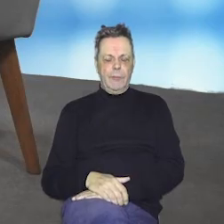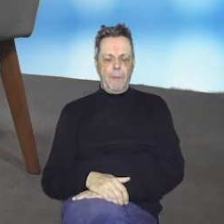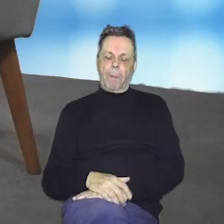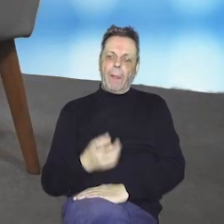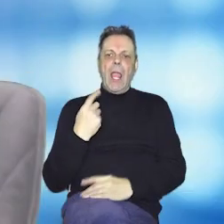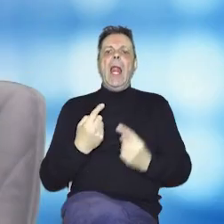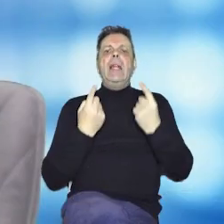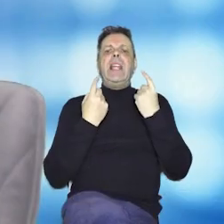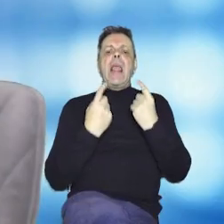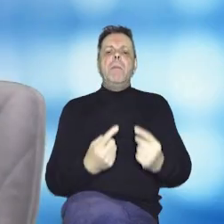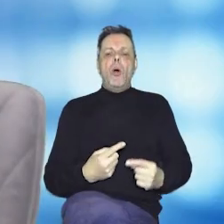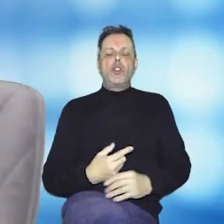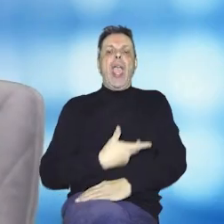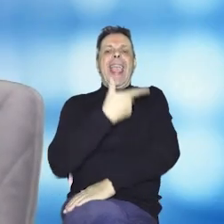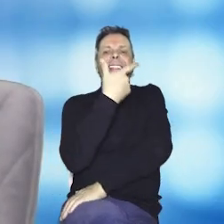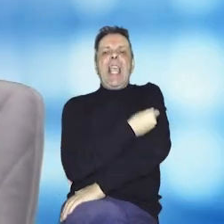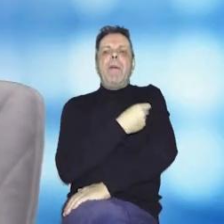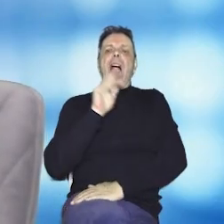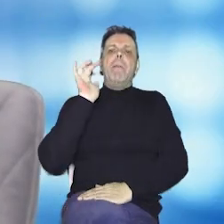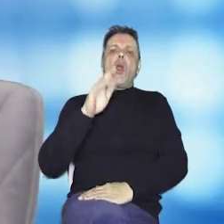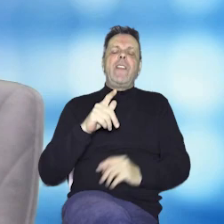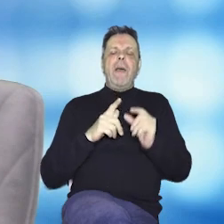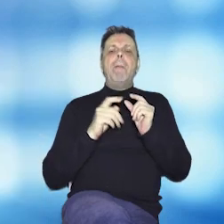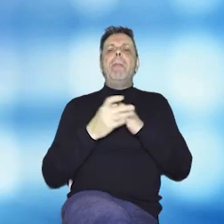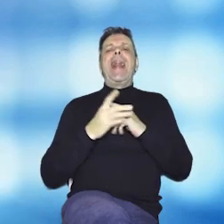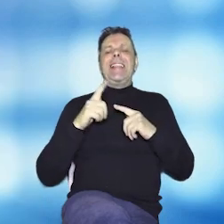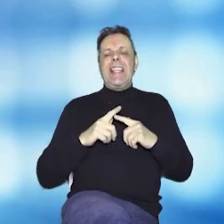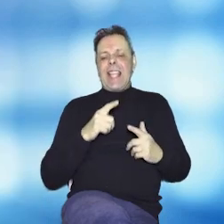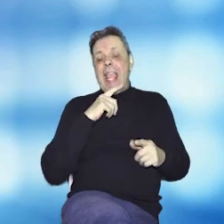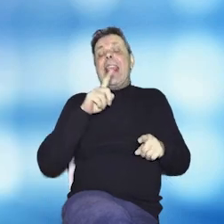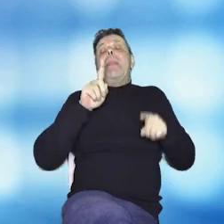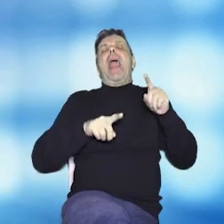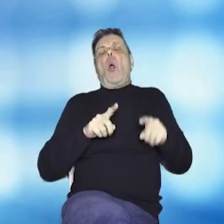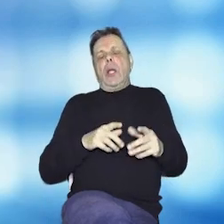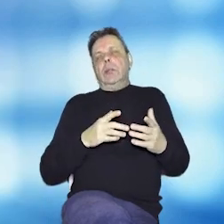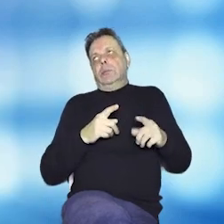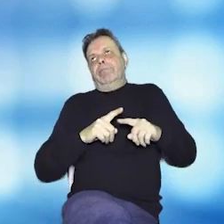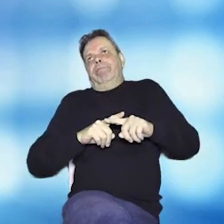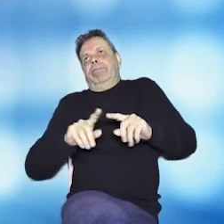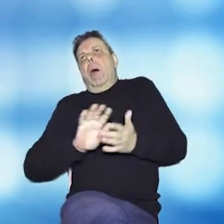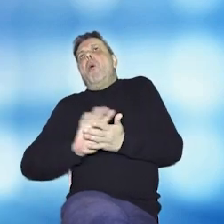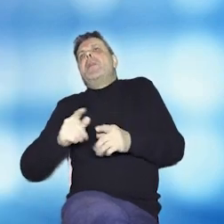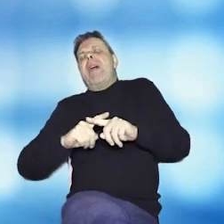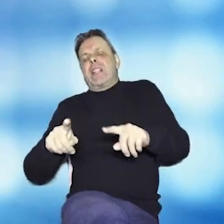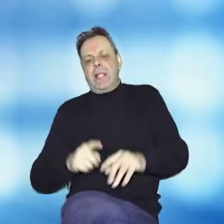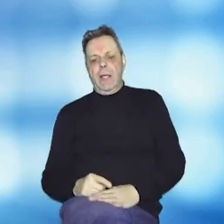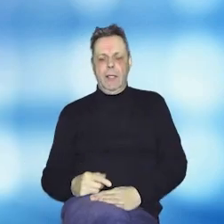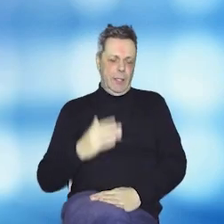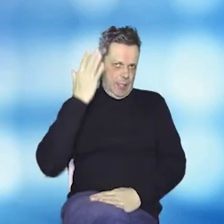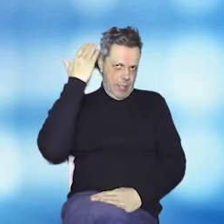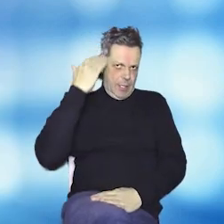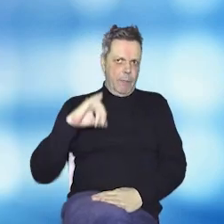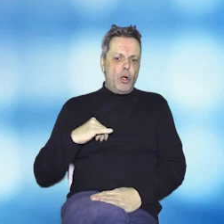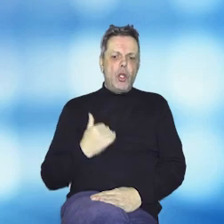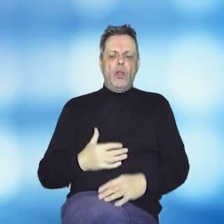Postoje li, recimo, cjepiva protiv parazita? Ili nekog parazita? Evo, dakle, baš prošle